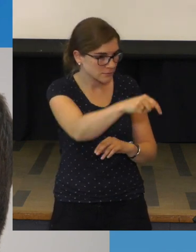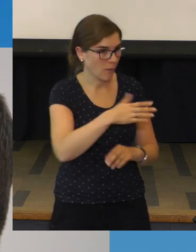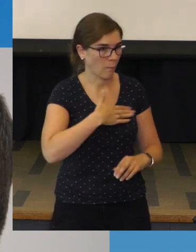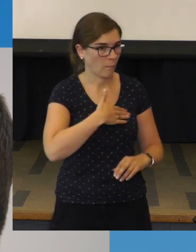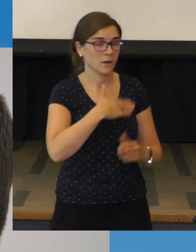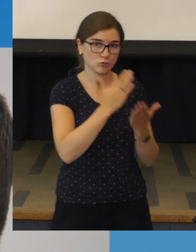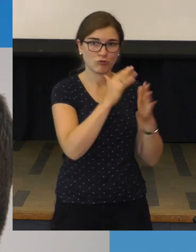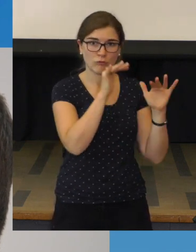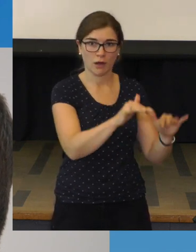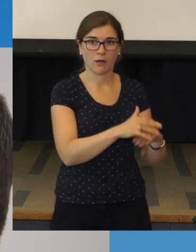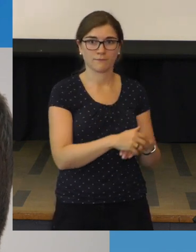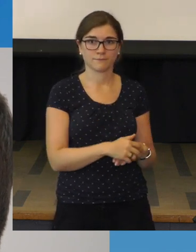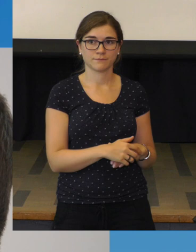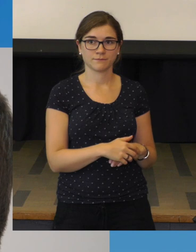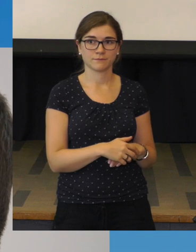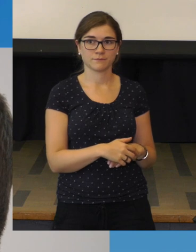Ja.